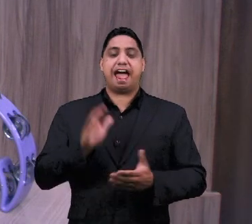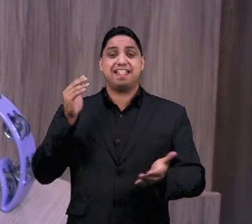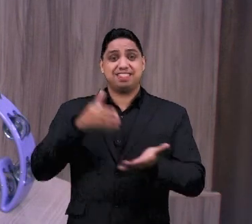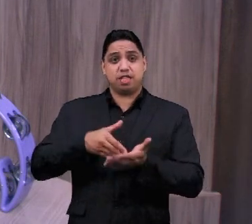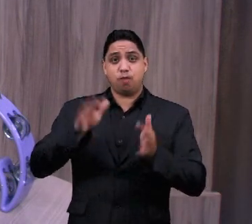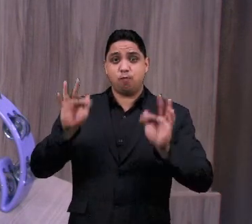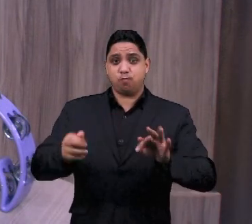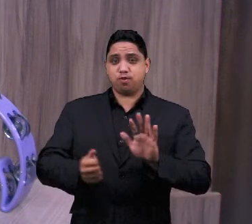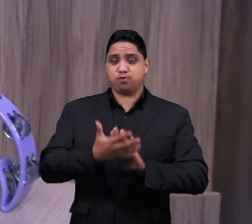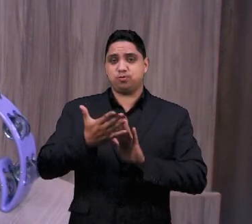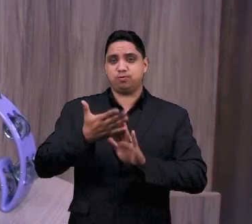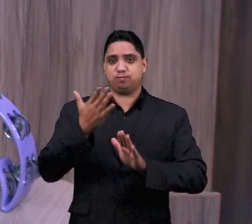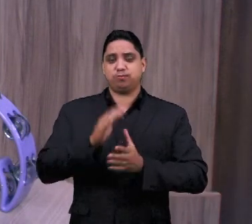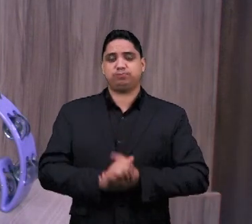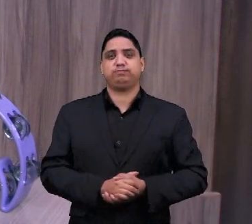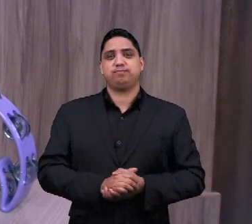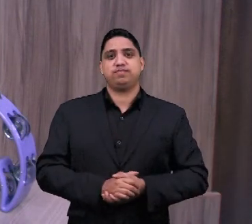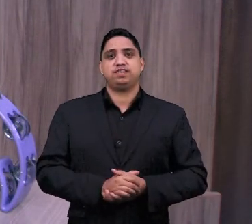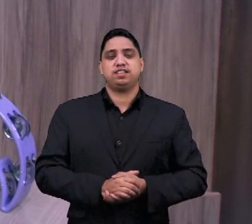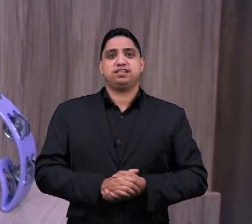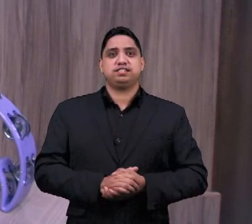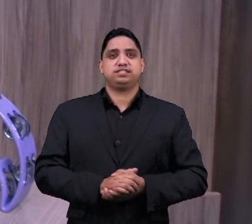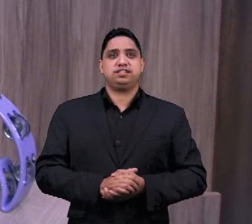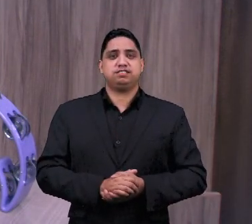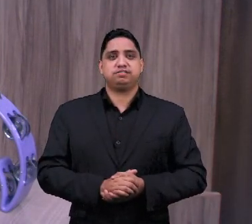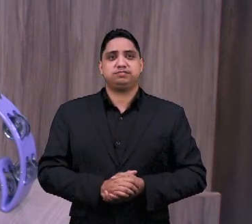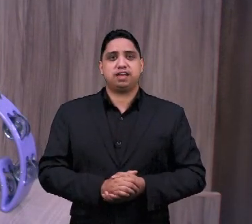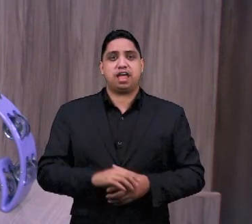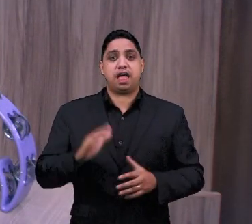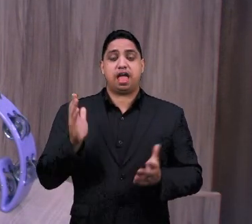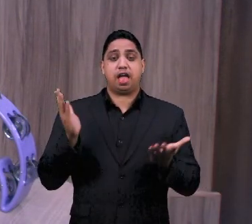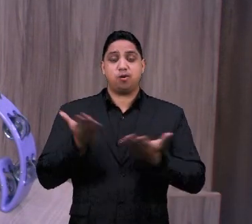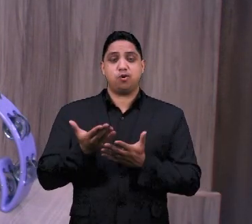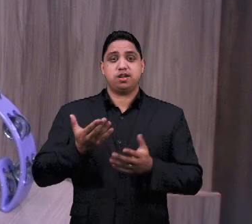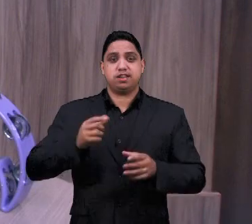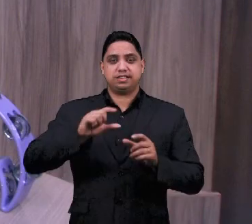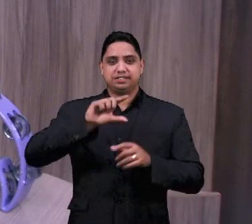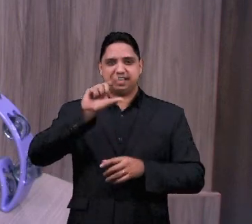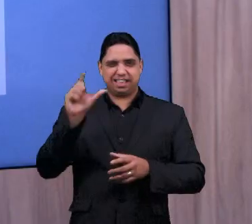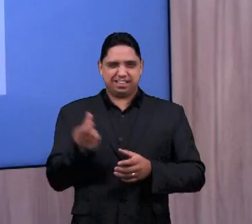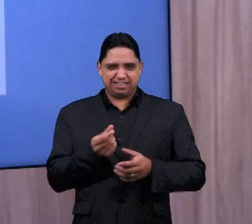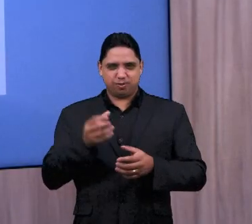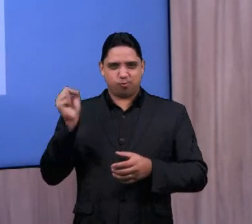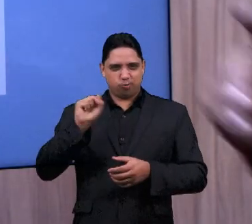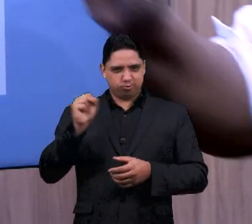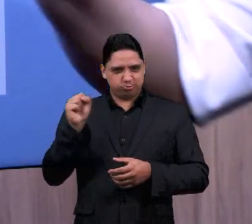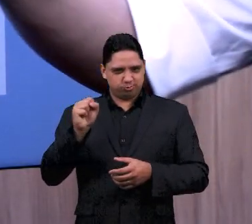jusqu'à la fin de la louange. Maintenant, à la demi-lune.